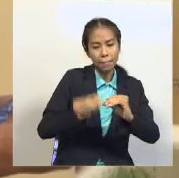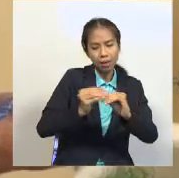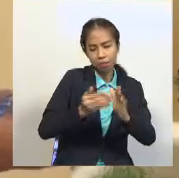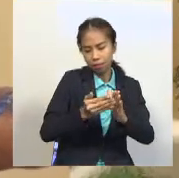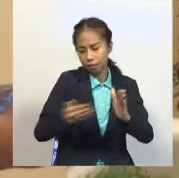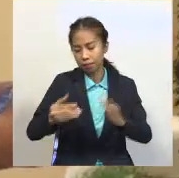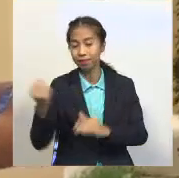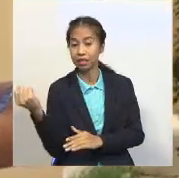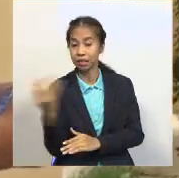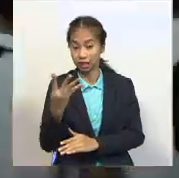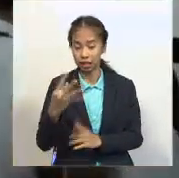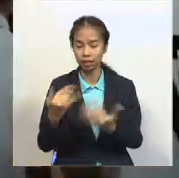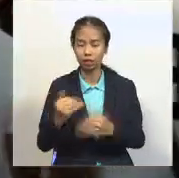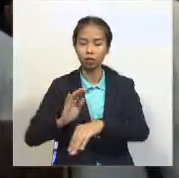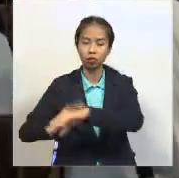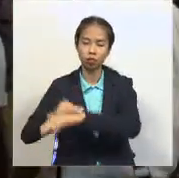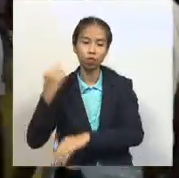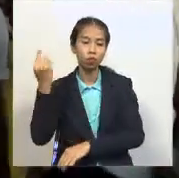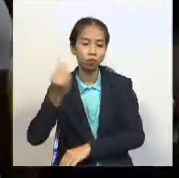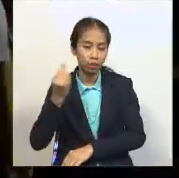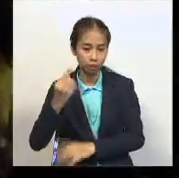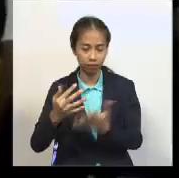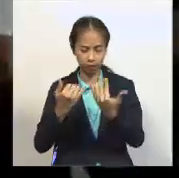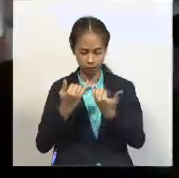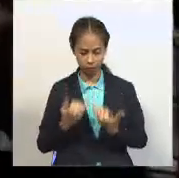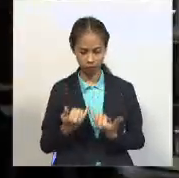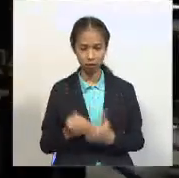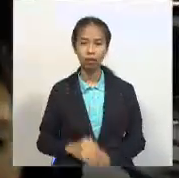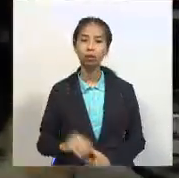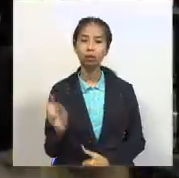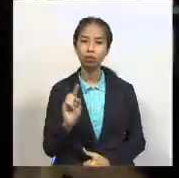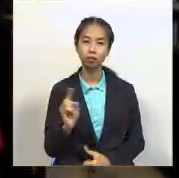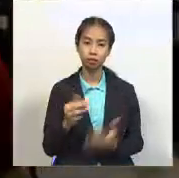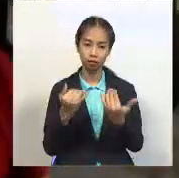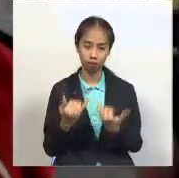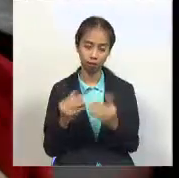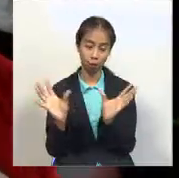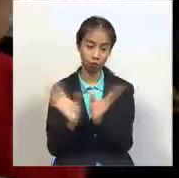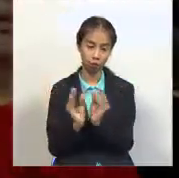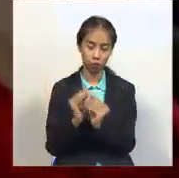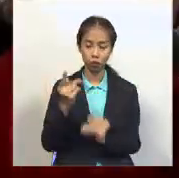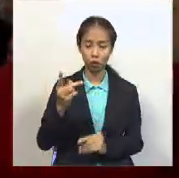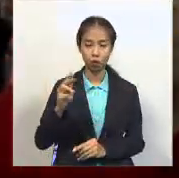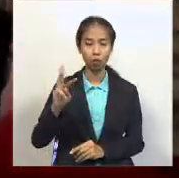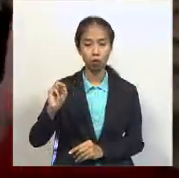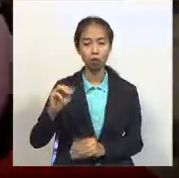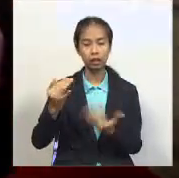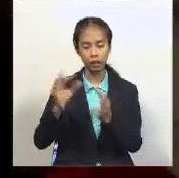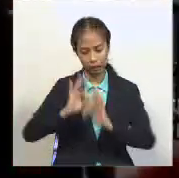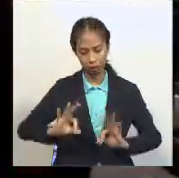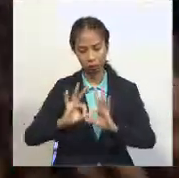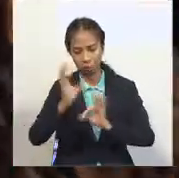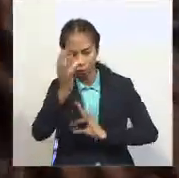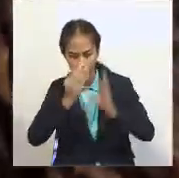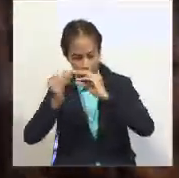ายพิพัฒน์รัชกิจประการรัฐมนตรีว่าการกระทรวงการท่องเที่ยวและกีฬาก็บอกว่าขณะนี้ที่ประชุมคณะรัฐมนตรีขอให้กลับไปทำการศึกษาก่อ